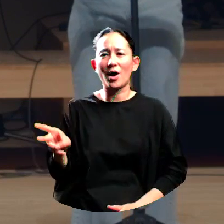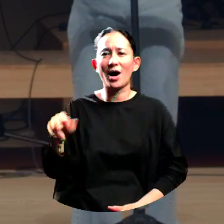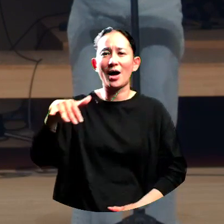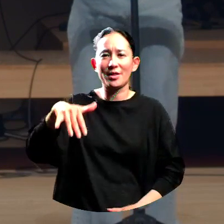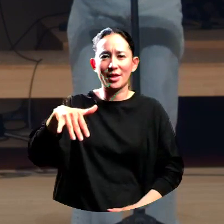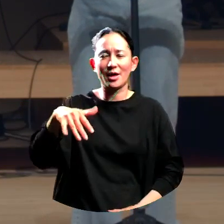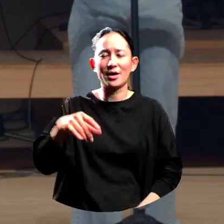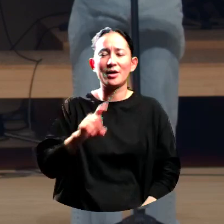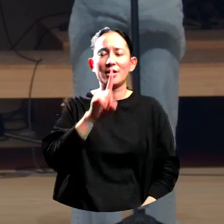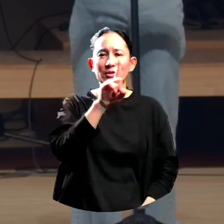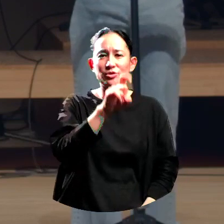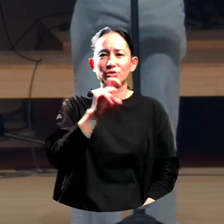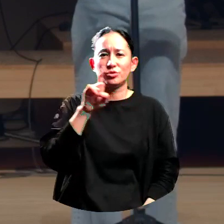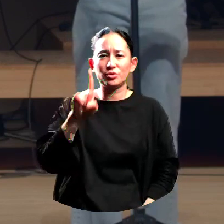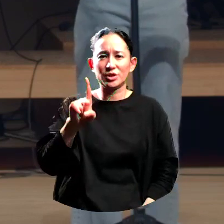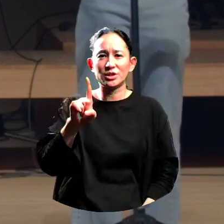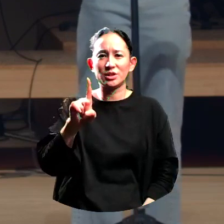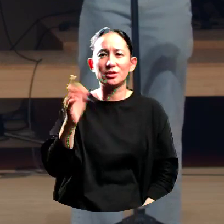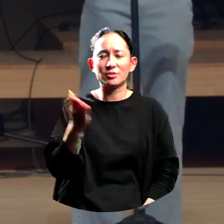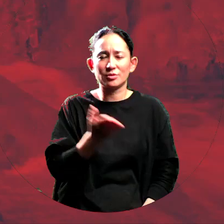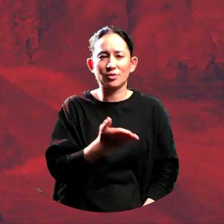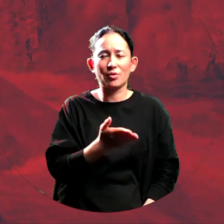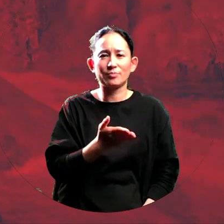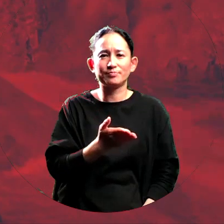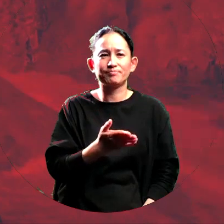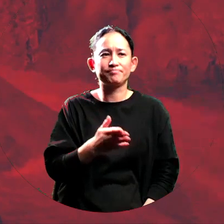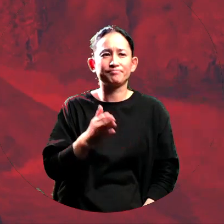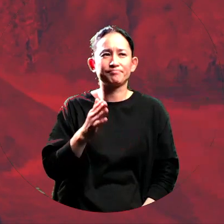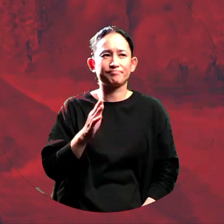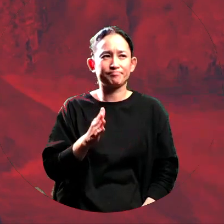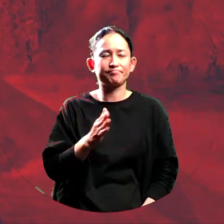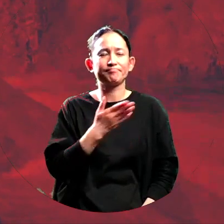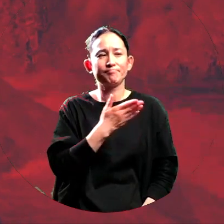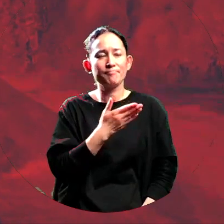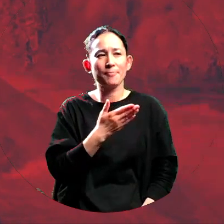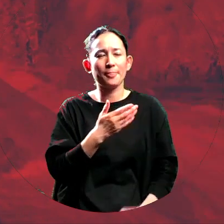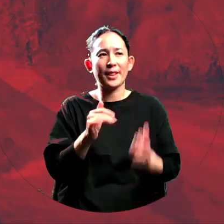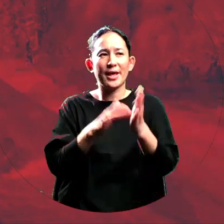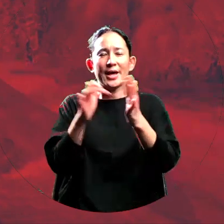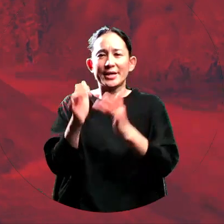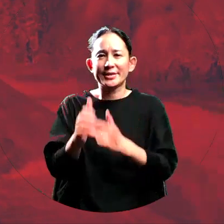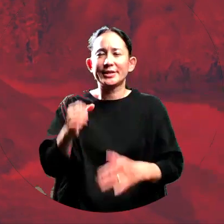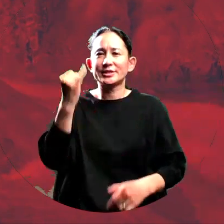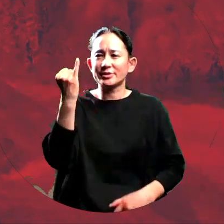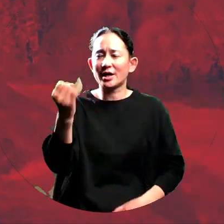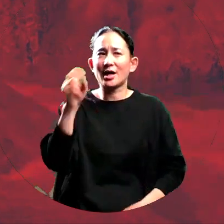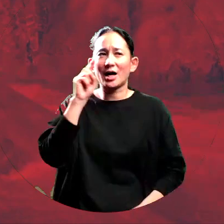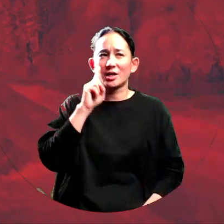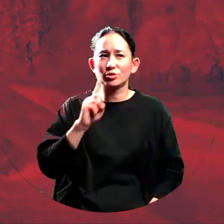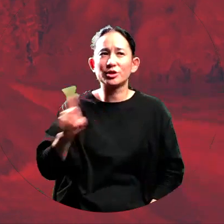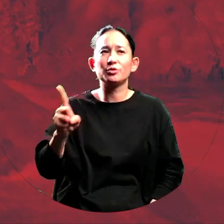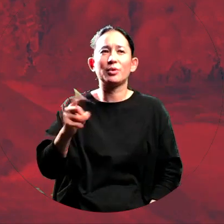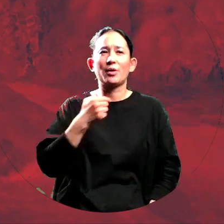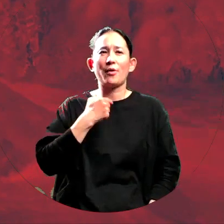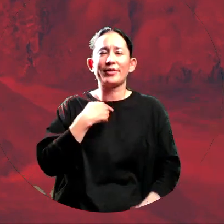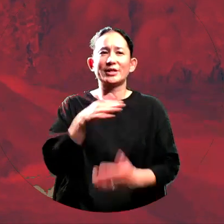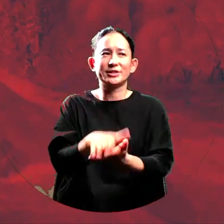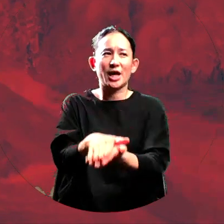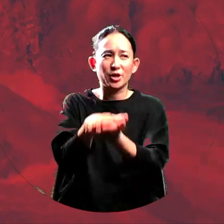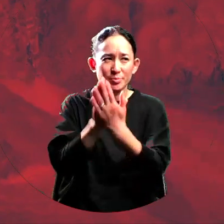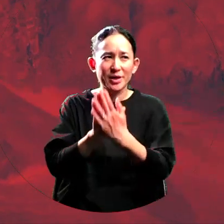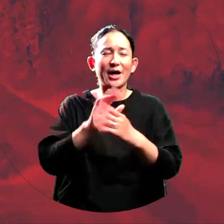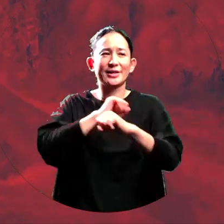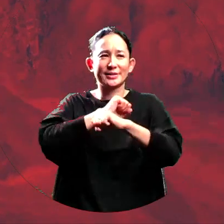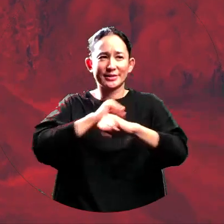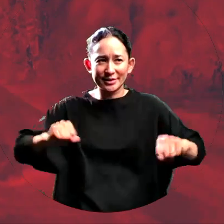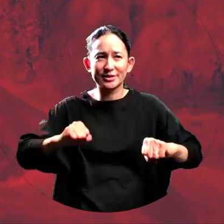26節 John 11:25-26. ご一緒に読んでみましょう。 Let's read it together. 3、はい、イエスは彼女に言われた。